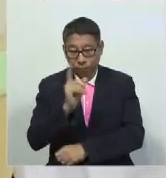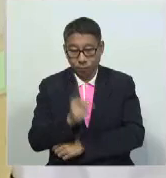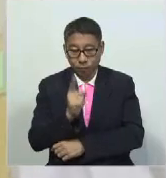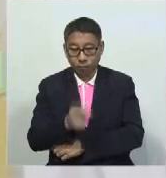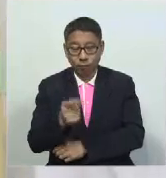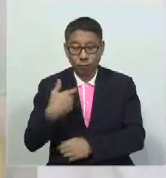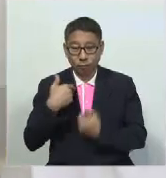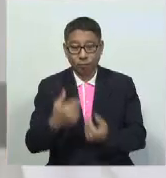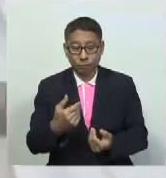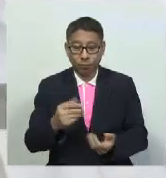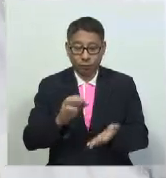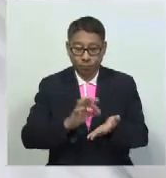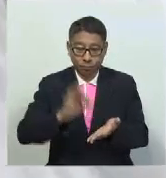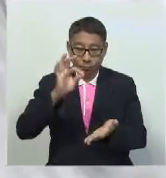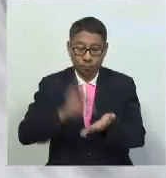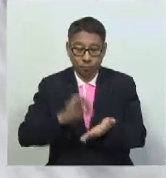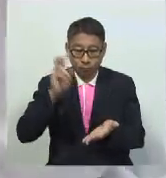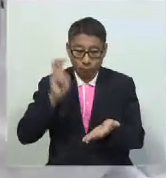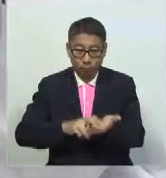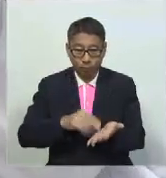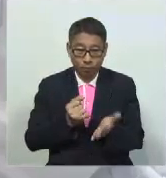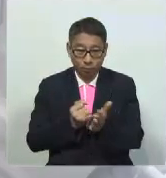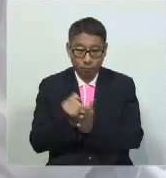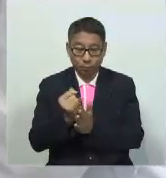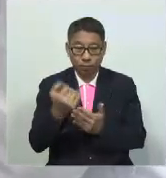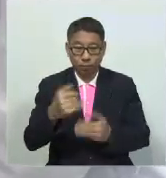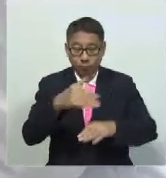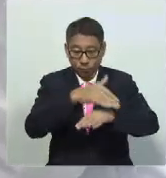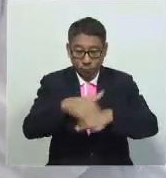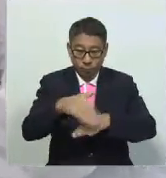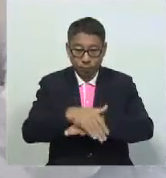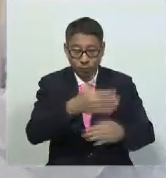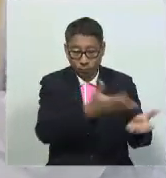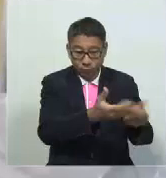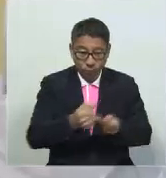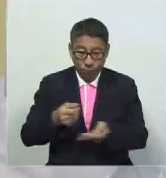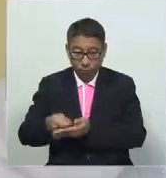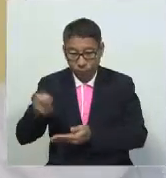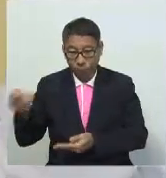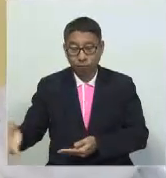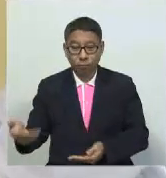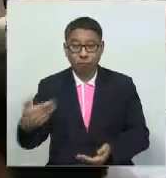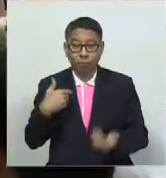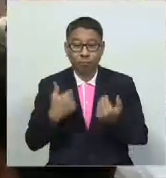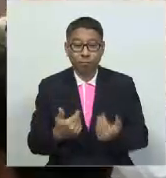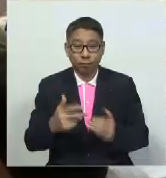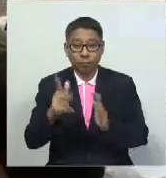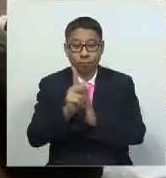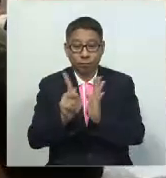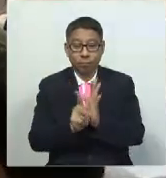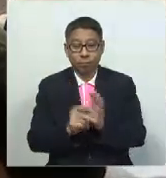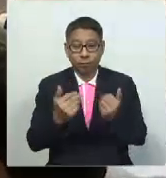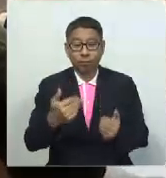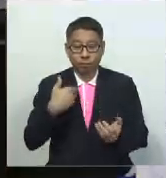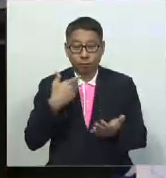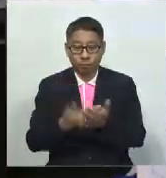ริงและต้องลงลายมือชื่อรับรองถูกต้องของบัญชีรายรับและรายจ่ายครับ ทั้งนี้นะคะกฎหมายกำ